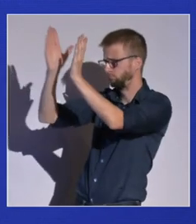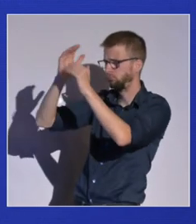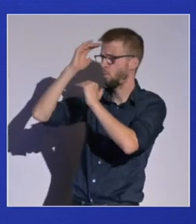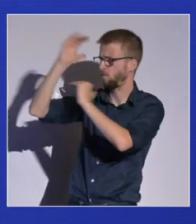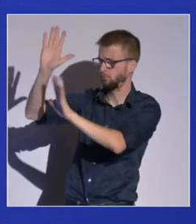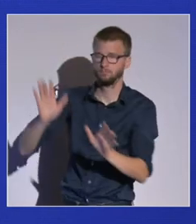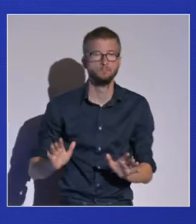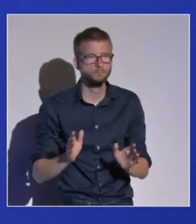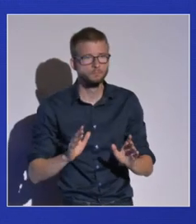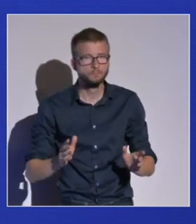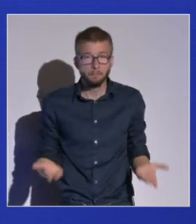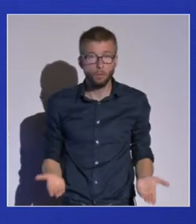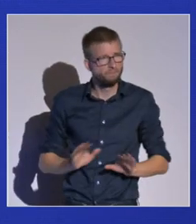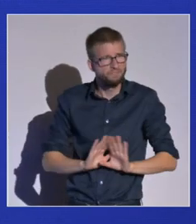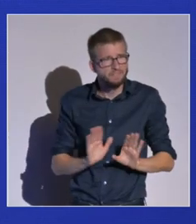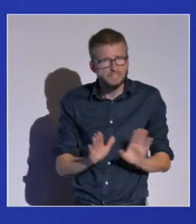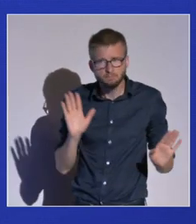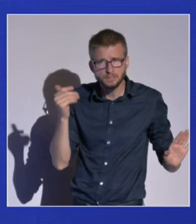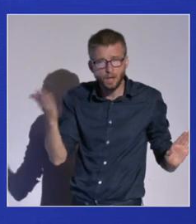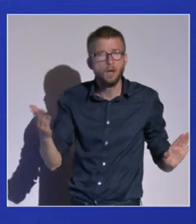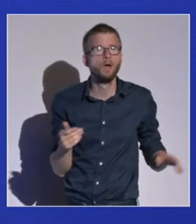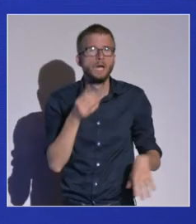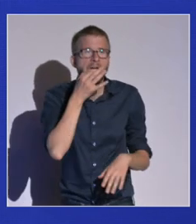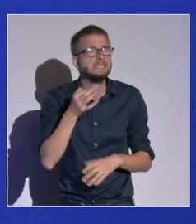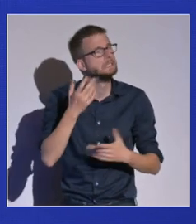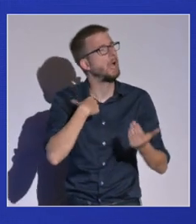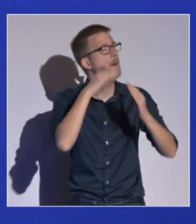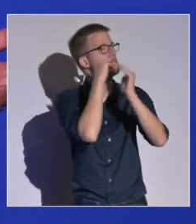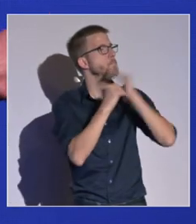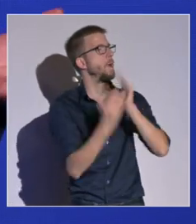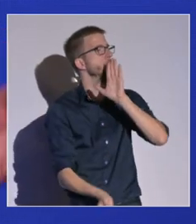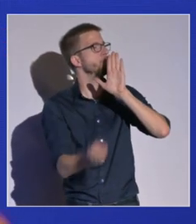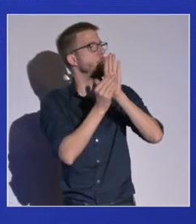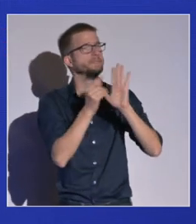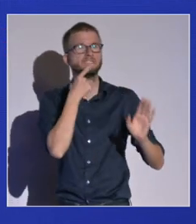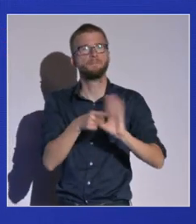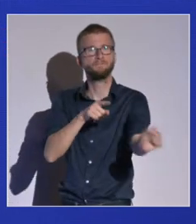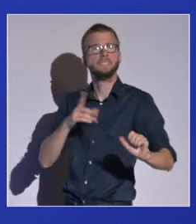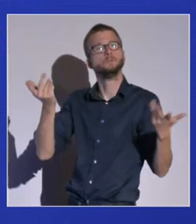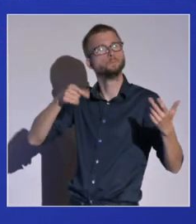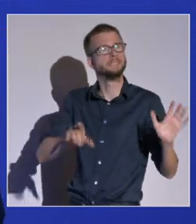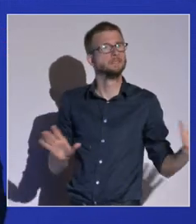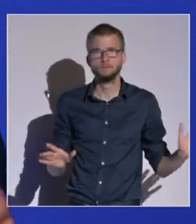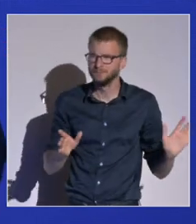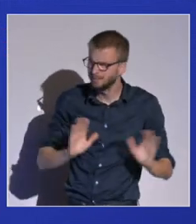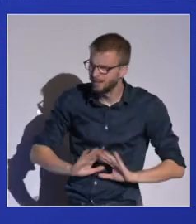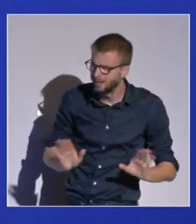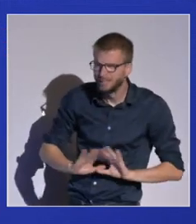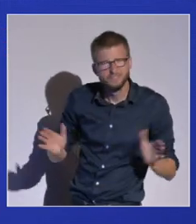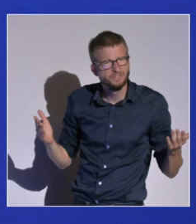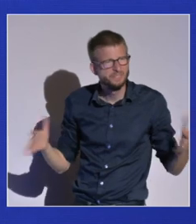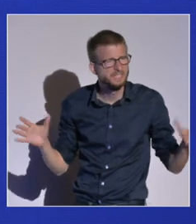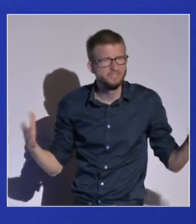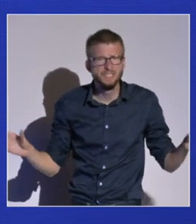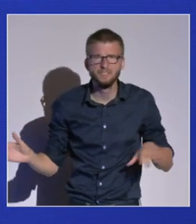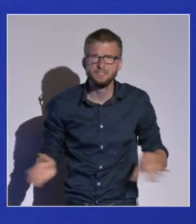fonctionne. Et l'argument de dire « c'était dans le programme dont on l'applique », c'est plus comme ça que ça marche. Il y a